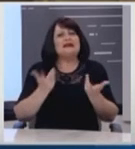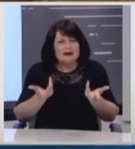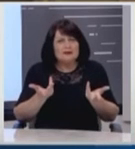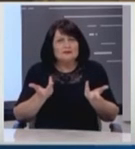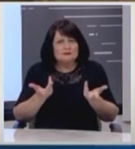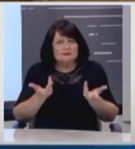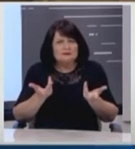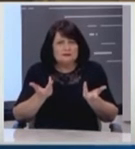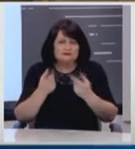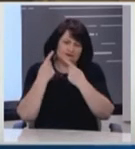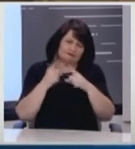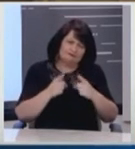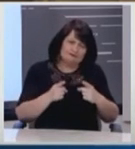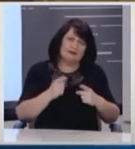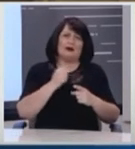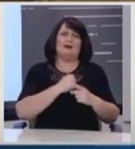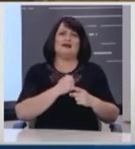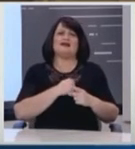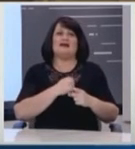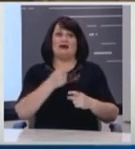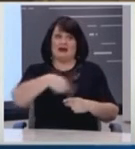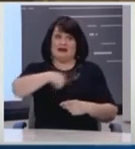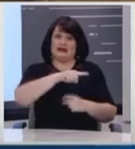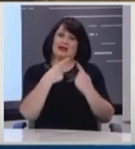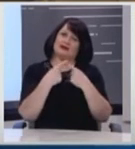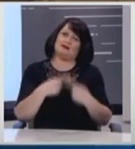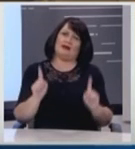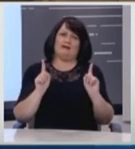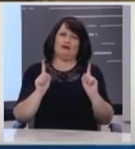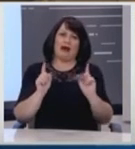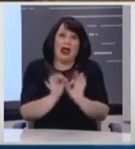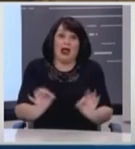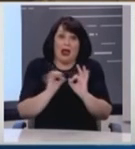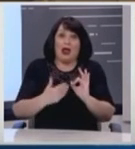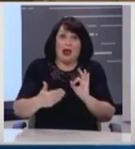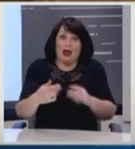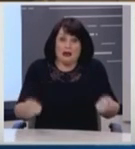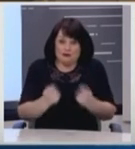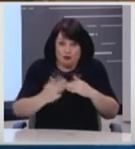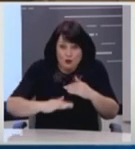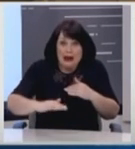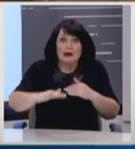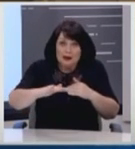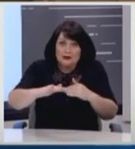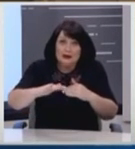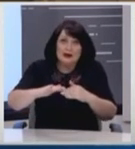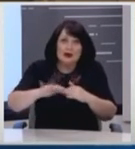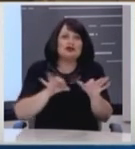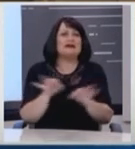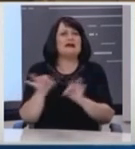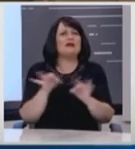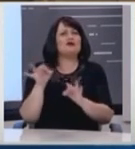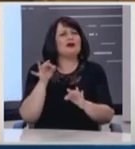σε διάσταση με τις θέσεις που υπηρετείτε, με το έδαφος το οποίο δημιουργείται για να περάσουν